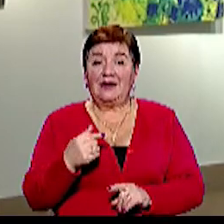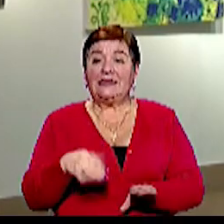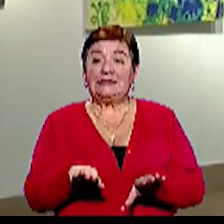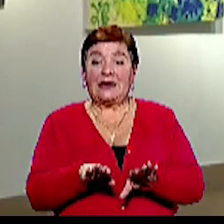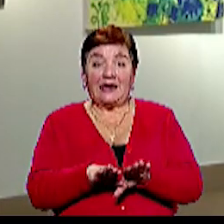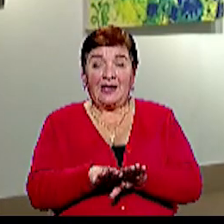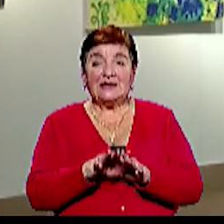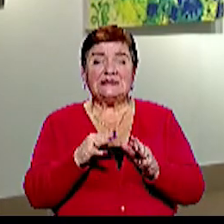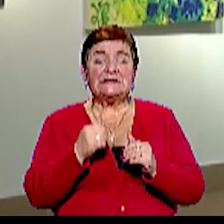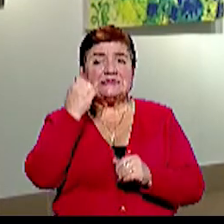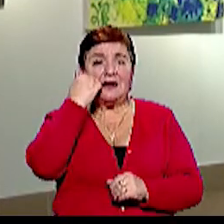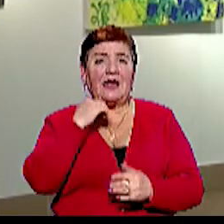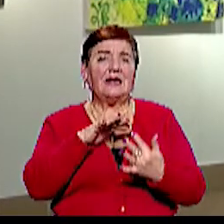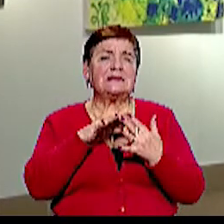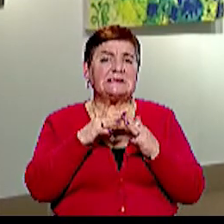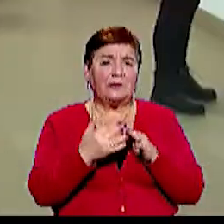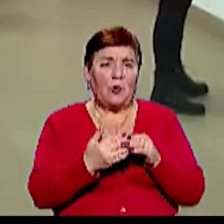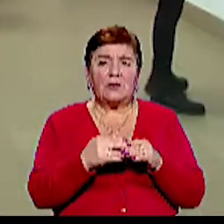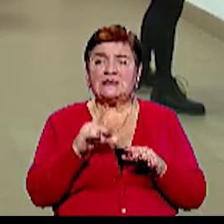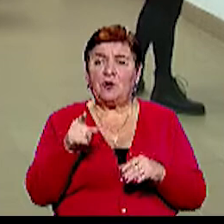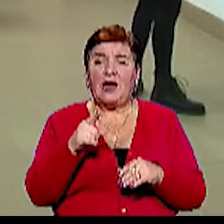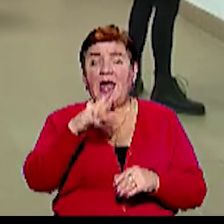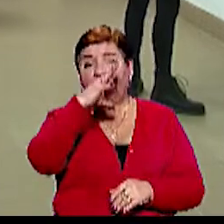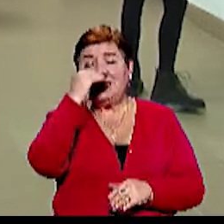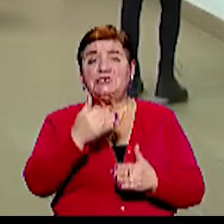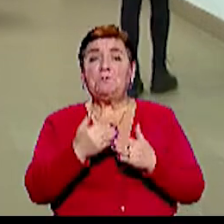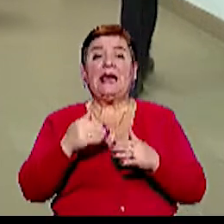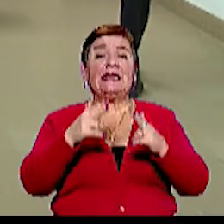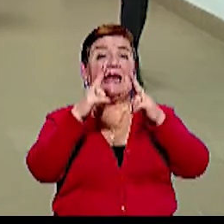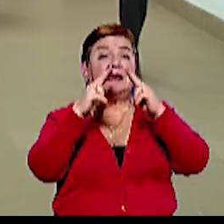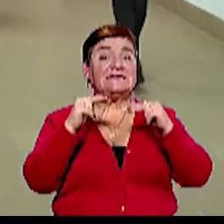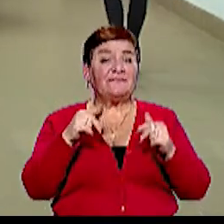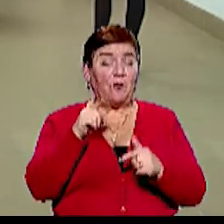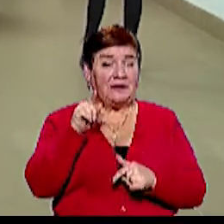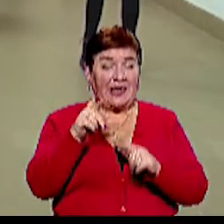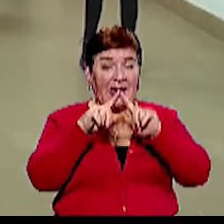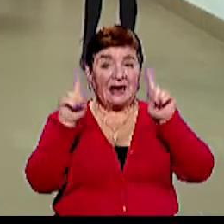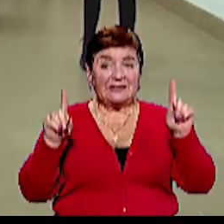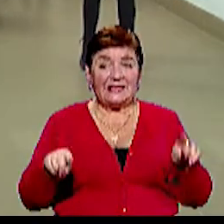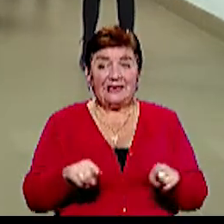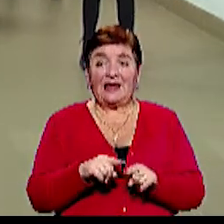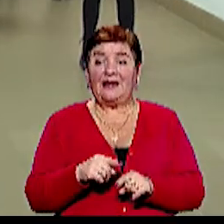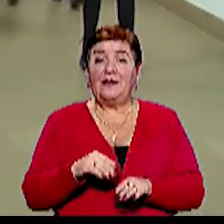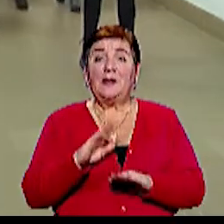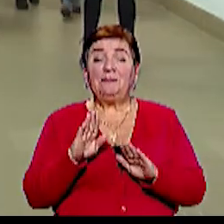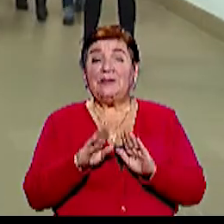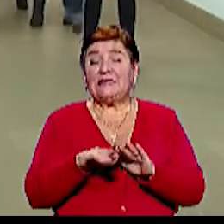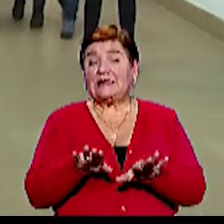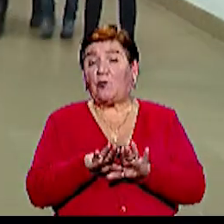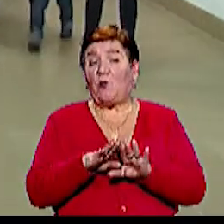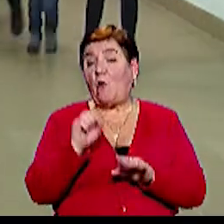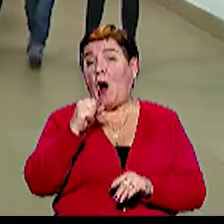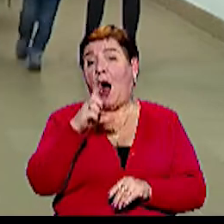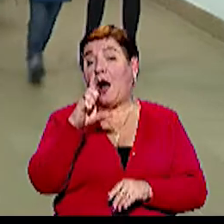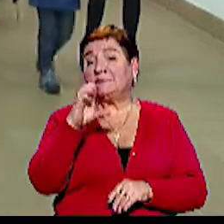напевне, старе село, зимове. І там є, до речі, ніч перед Різдвом, дуже така цікава. Стиль під абстракцію, напевно, вона